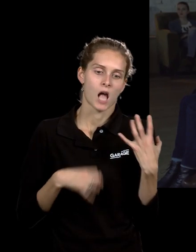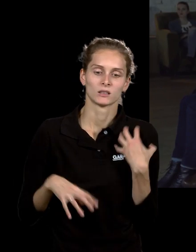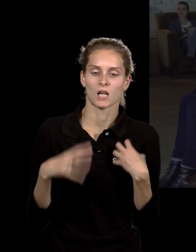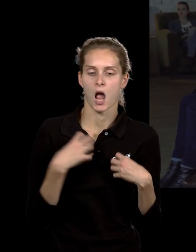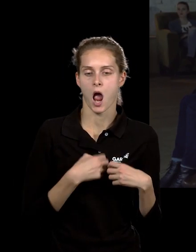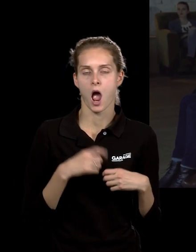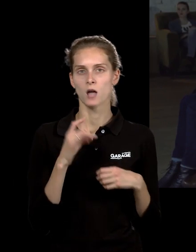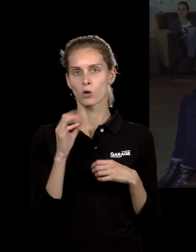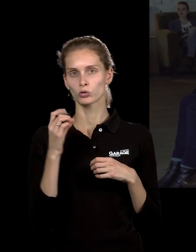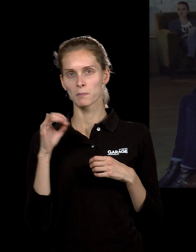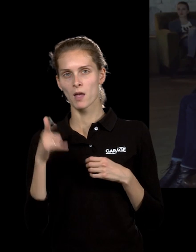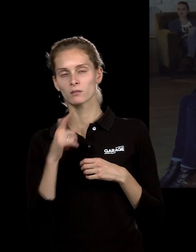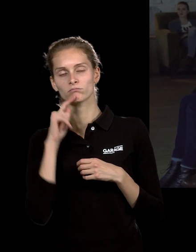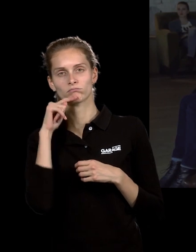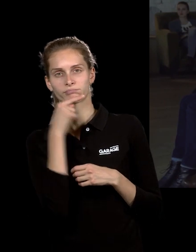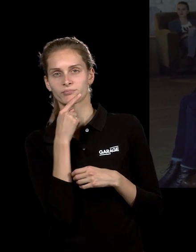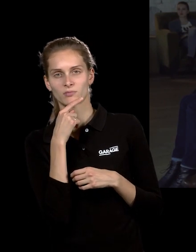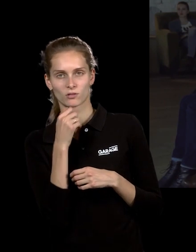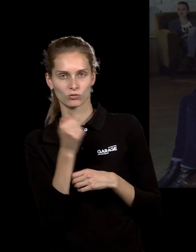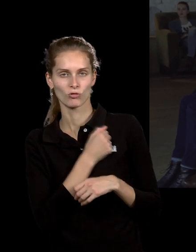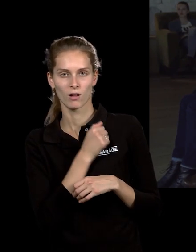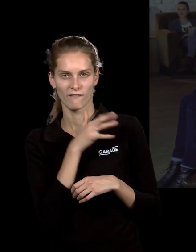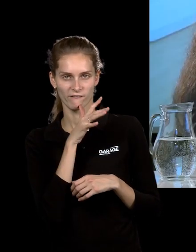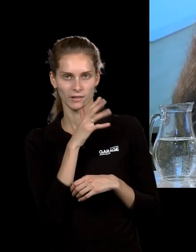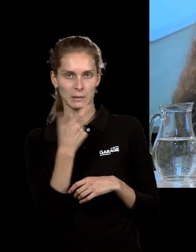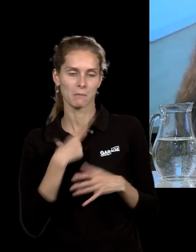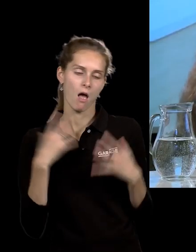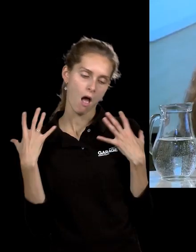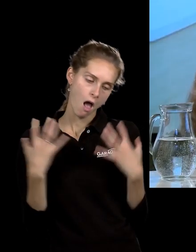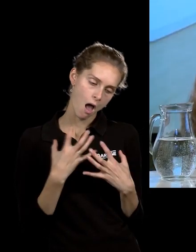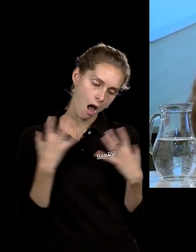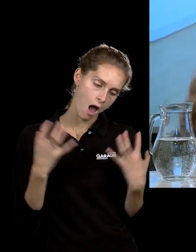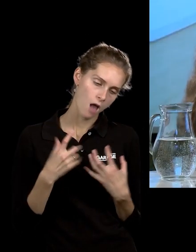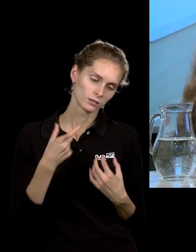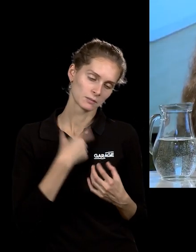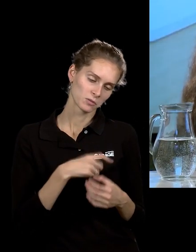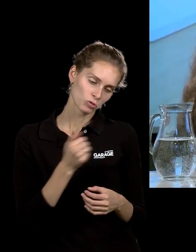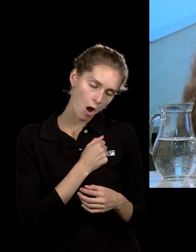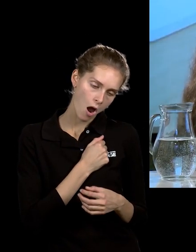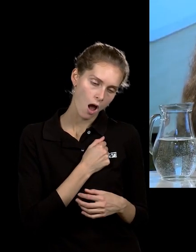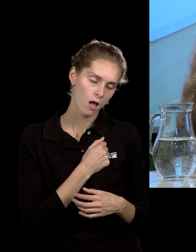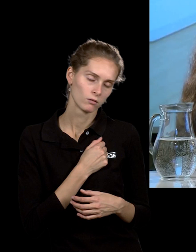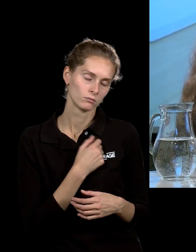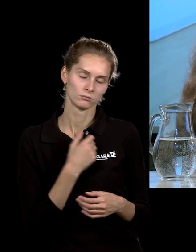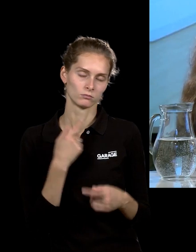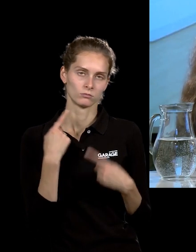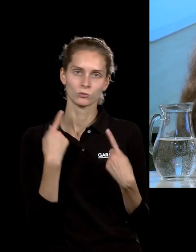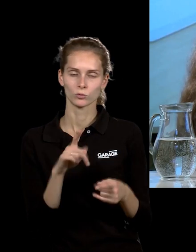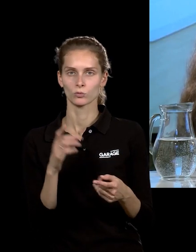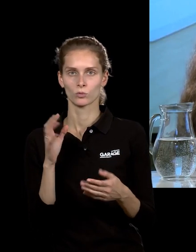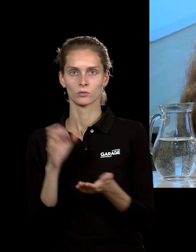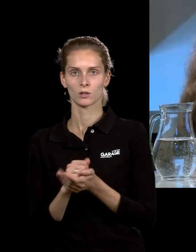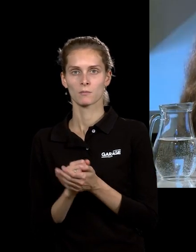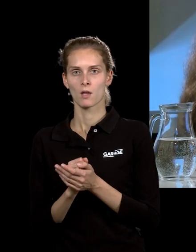не было. Ему было жалко времени на то, чтобы заниматься самоедством и жалеть себя, поэтому он стал заниматься чем-то другим. То есть вот разрушать вот это все